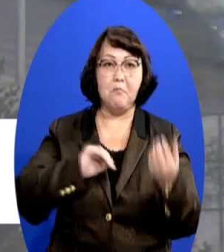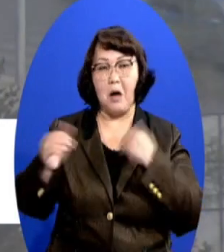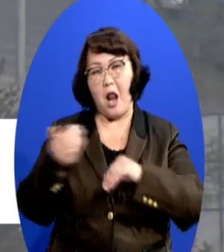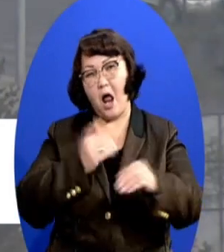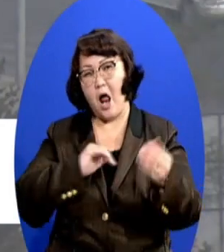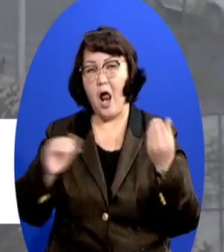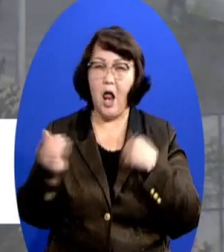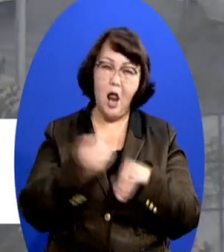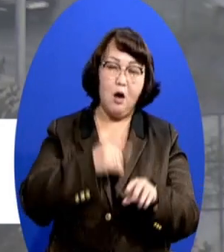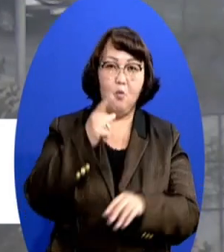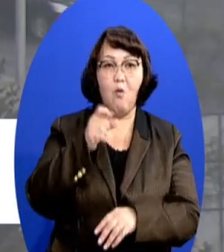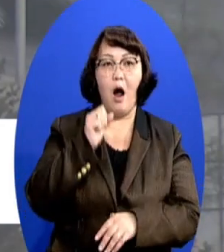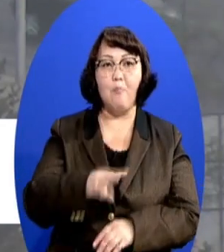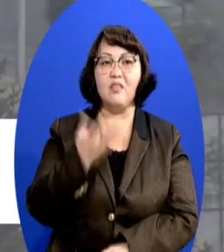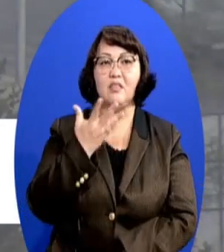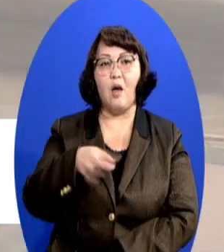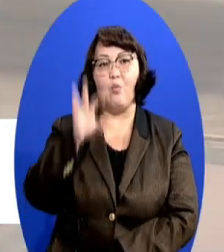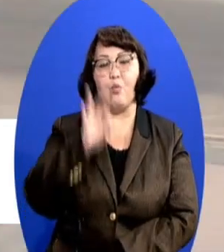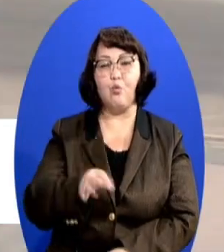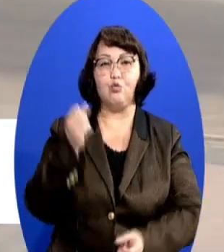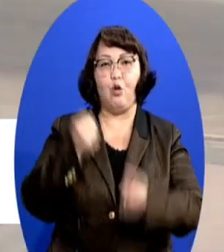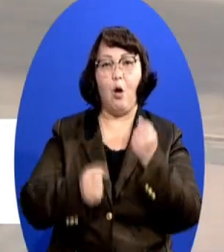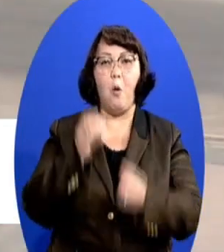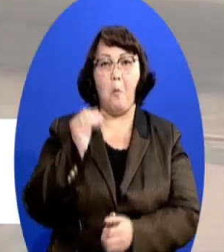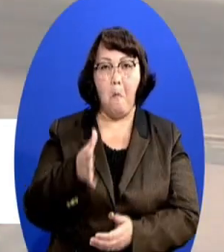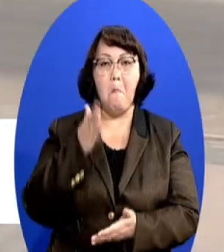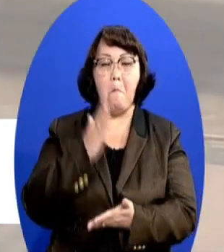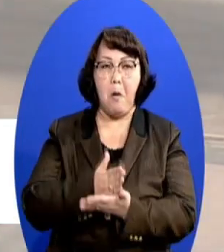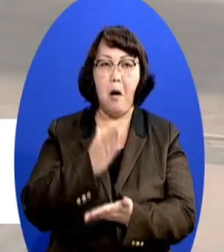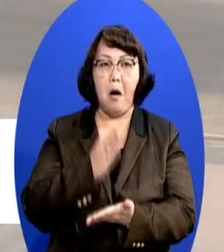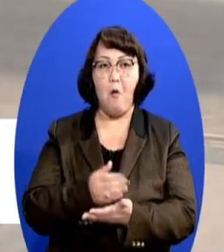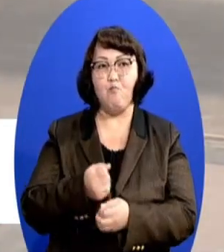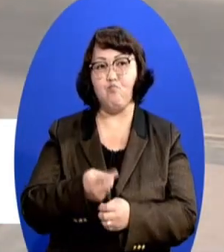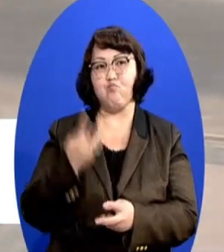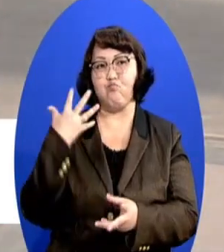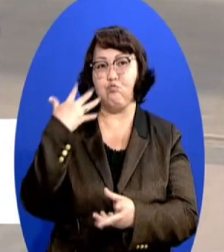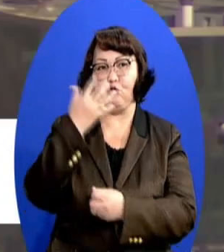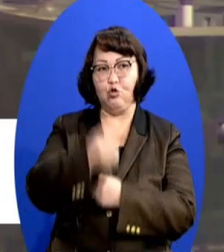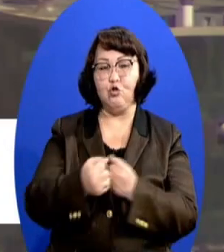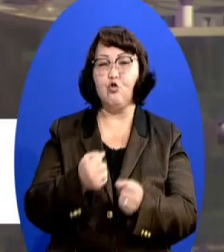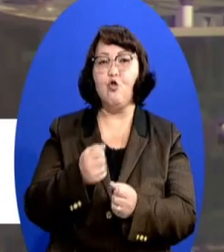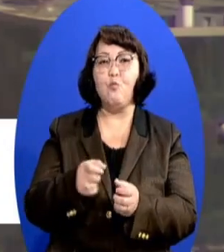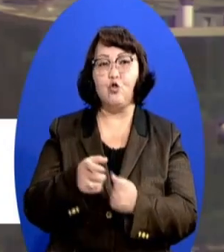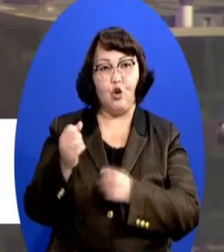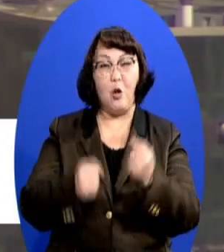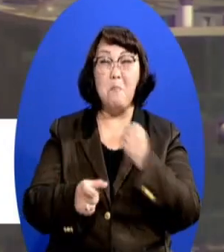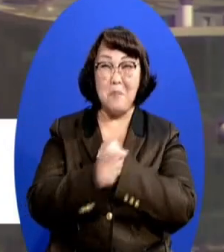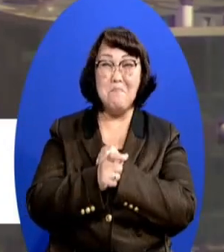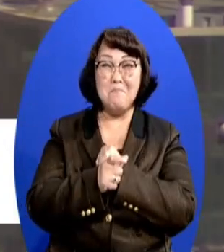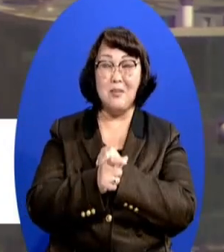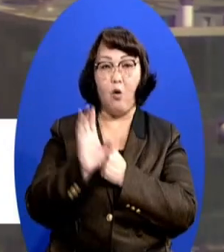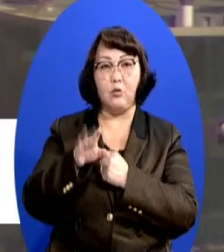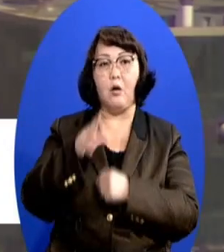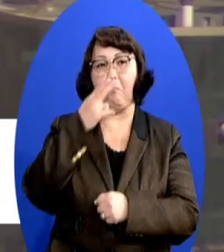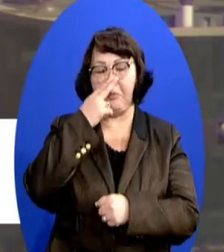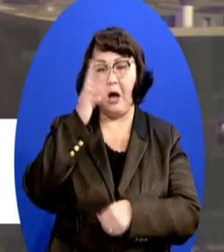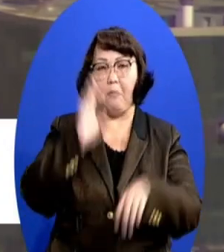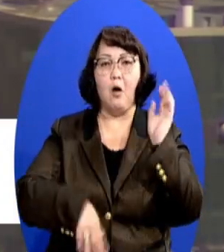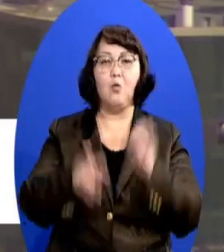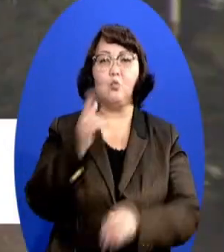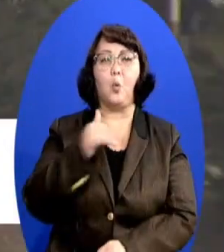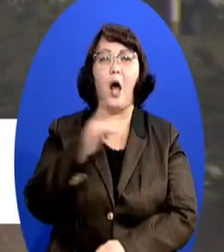оролцож хүн амын тал шахуу хувь нь жолооны үнэмлэхтэй байна. Одоогоос хэдхэн жилийн өмнө жолооч гэдэг мэрэгжил байсан бол өнөөдөр дуртай хүн тээвэр